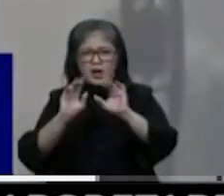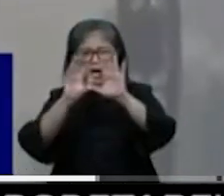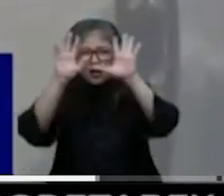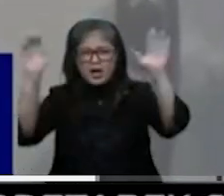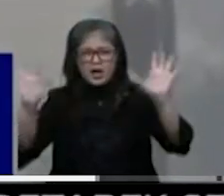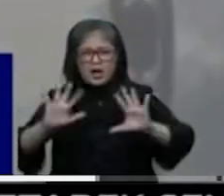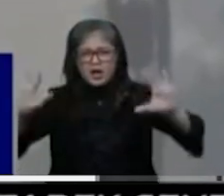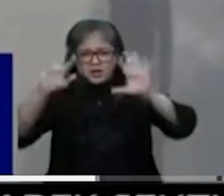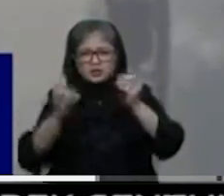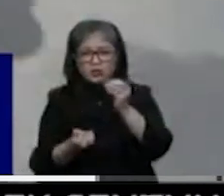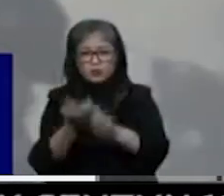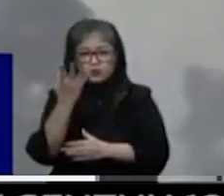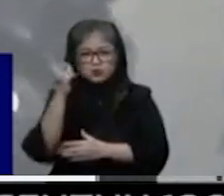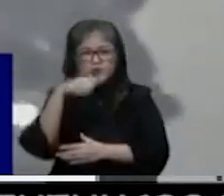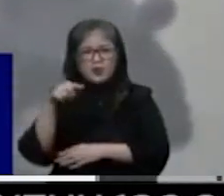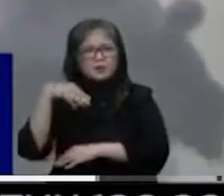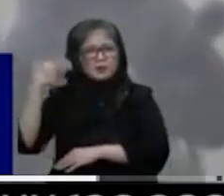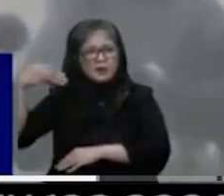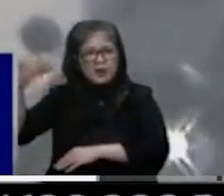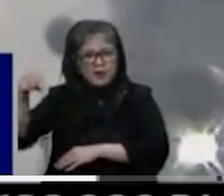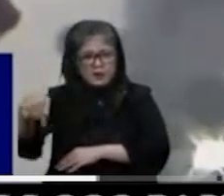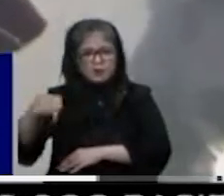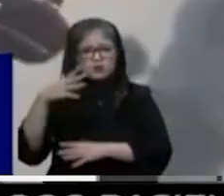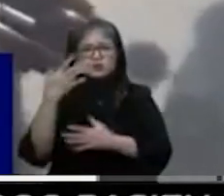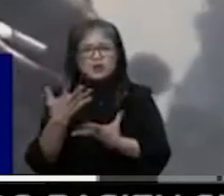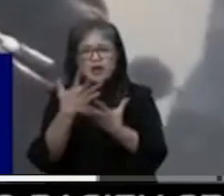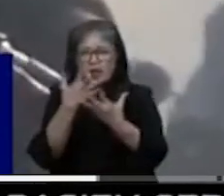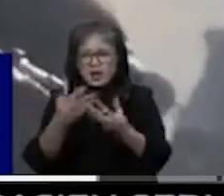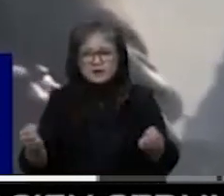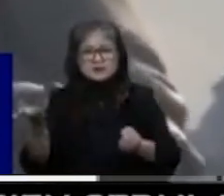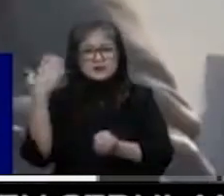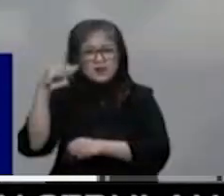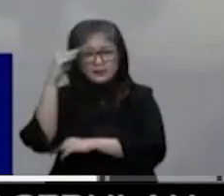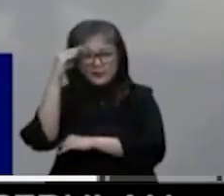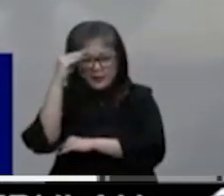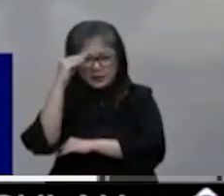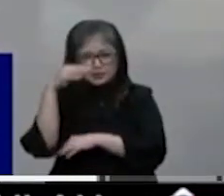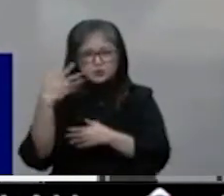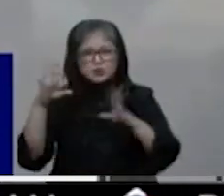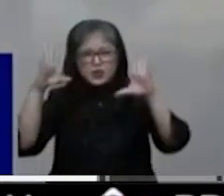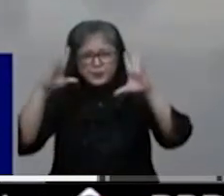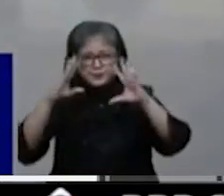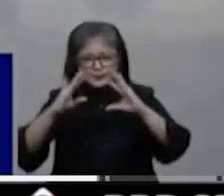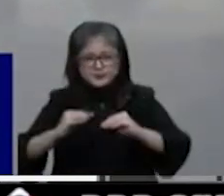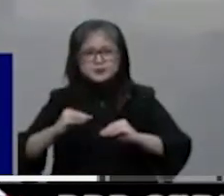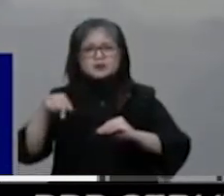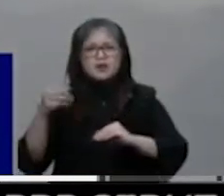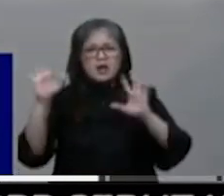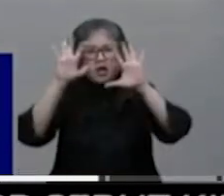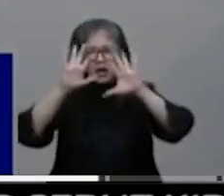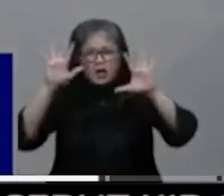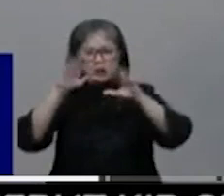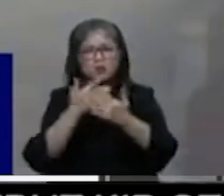Kabut asap mulai muncul pada dini hari dan berangsur menipis pada pagi hari. Kabut asap dikeluhkan